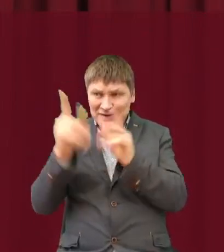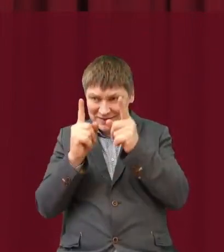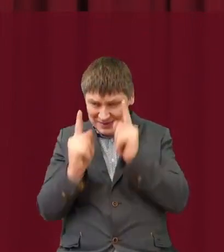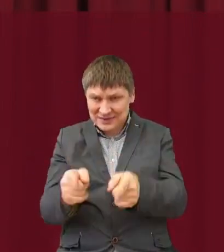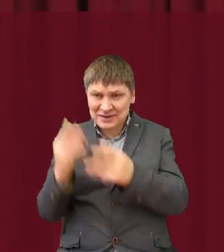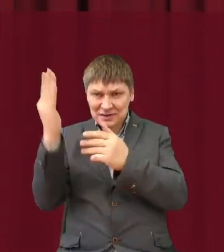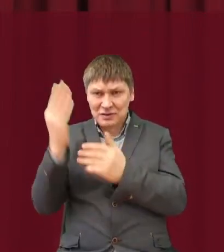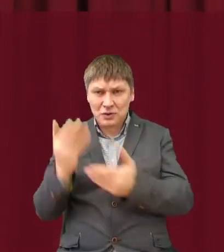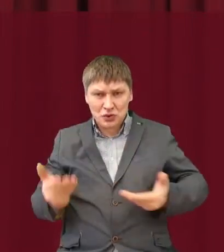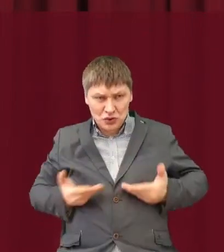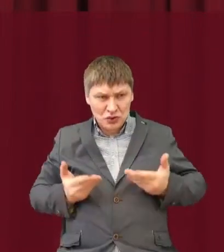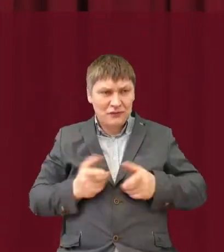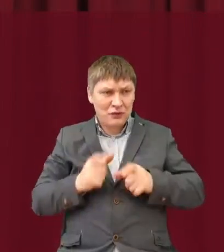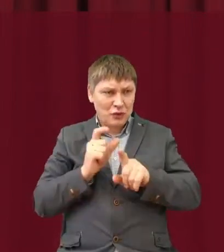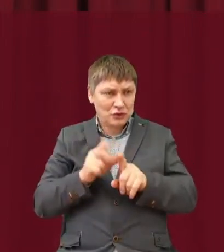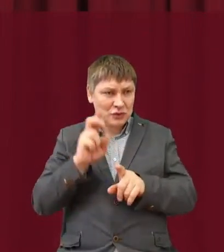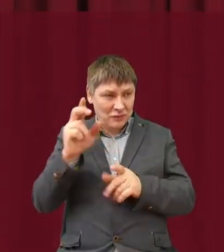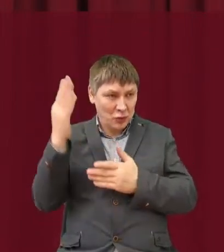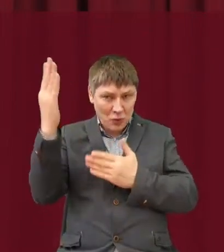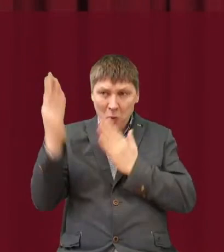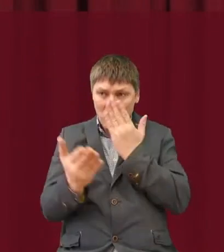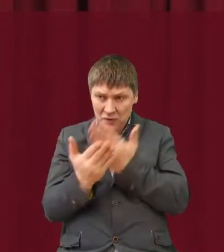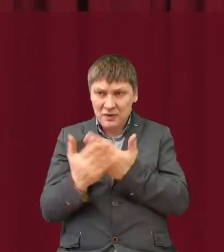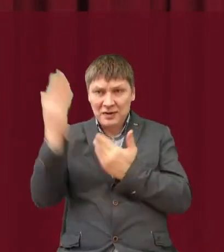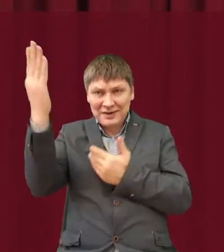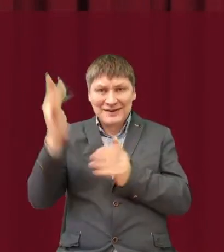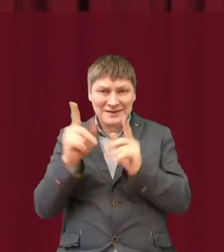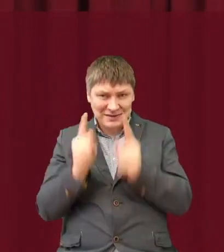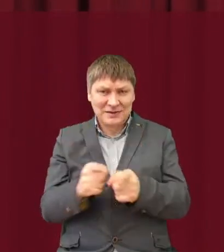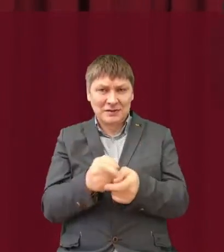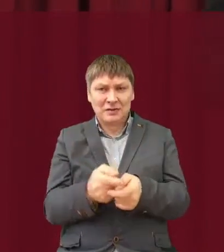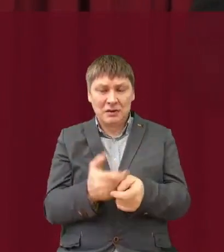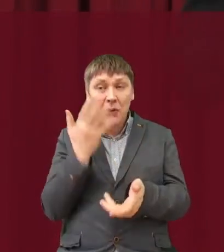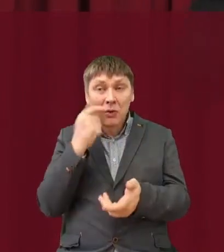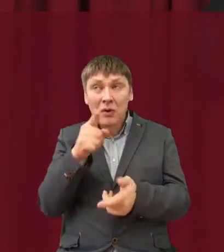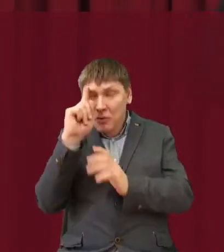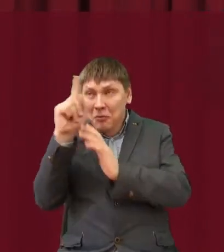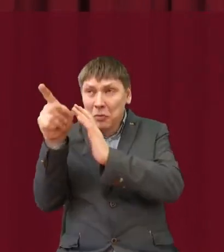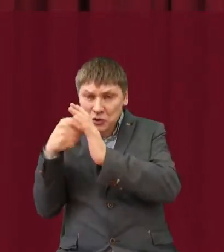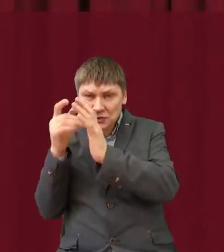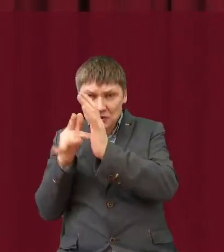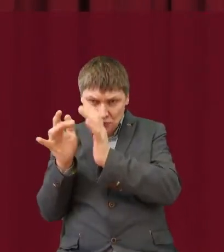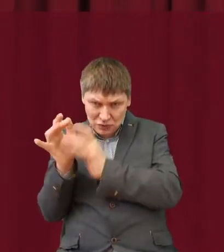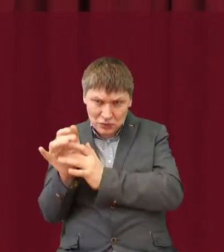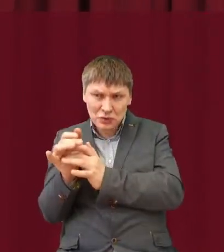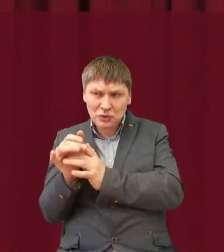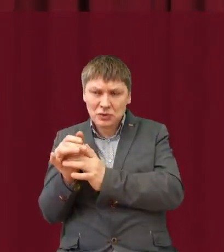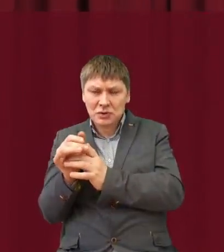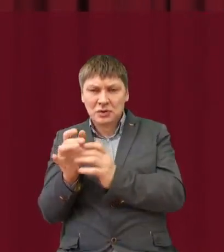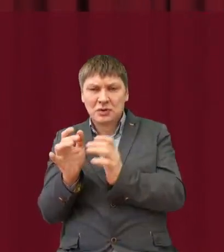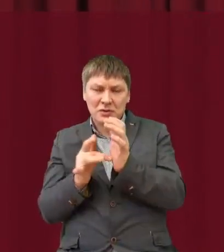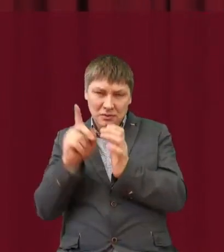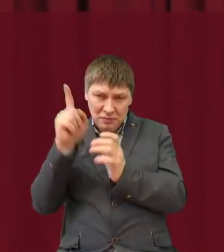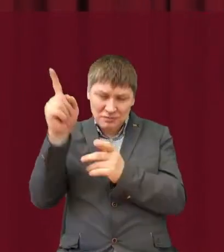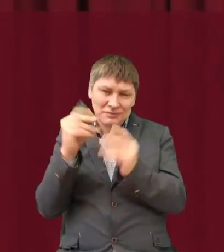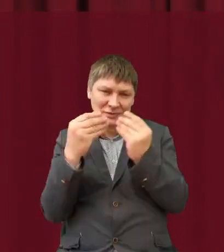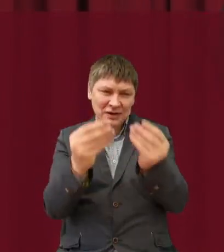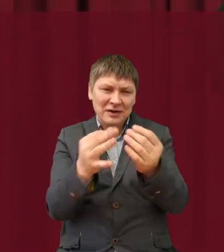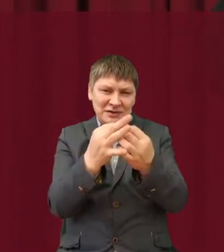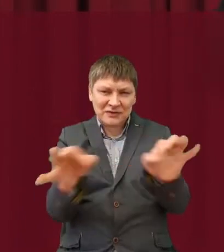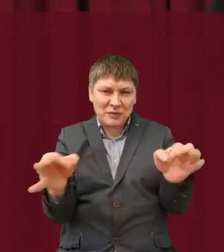живое Слово Божие и когда мы познаем истину Это истина делает нас